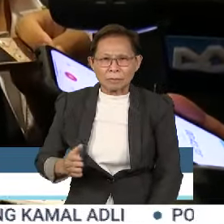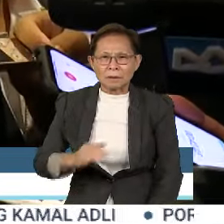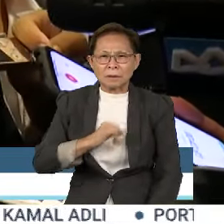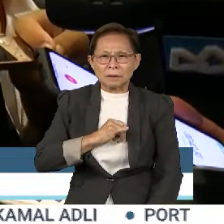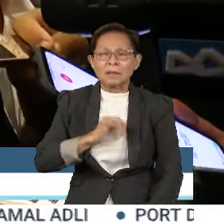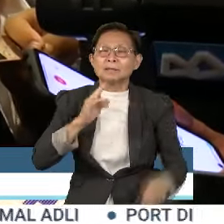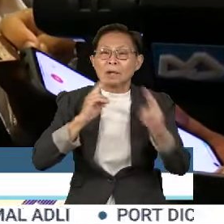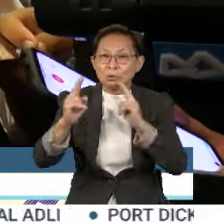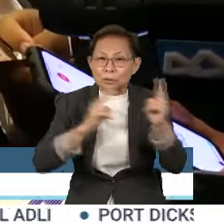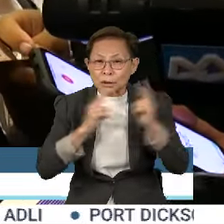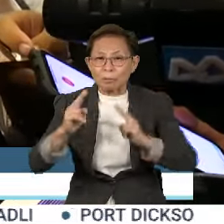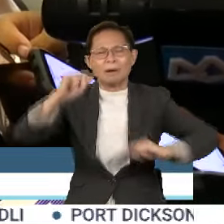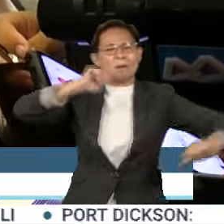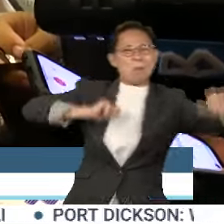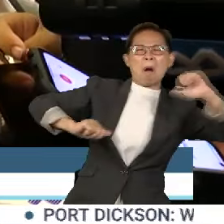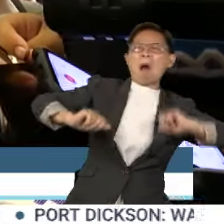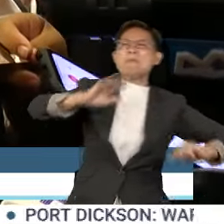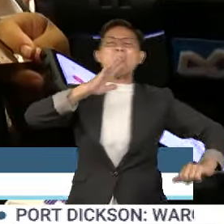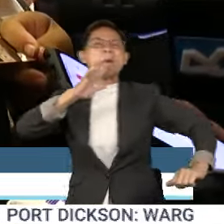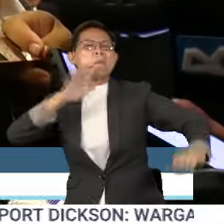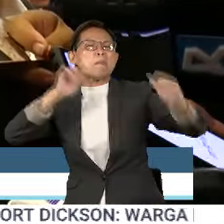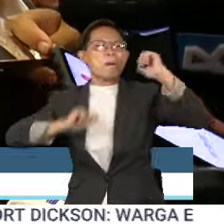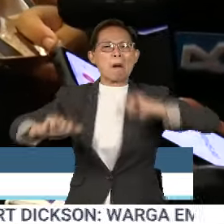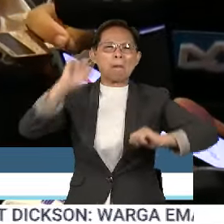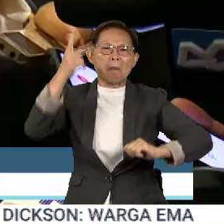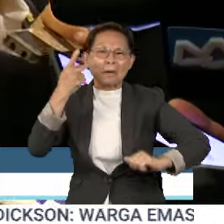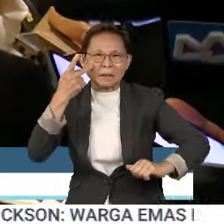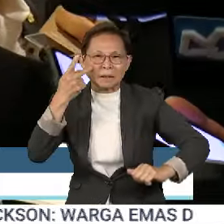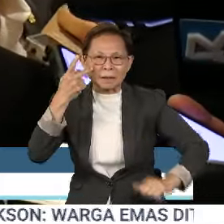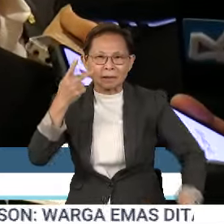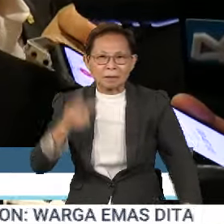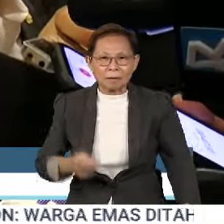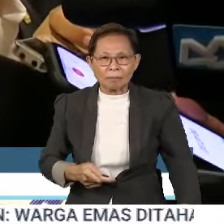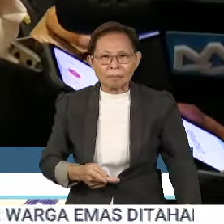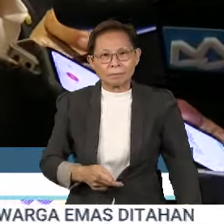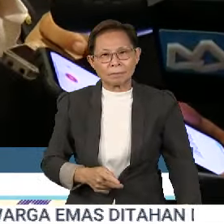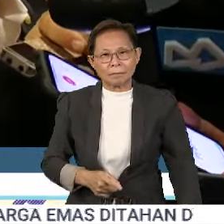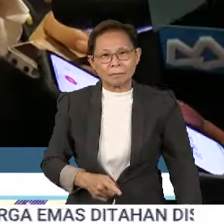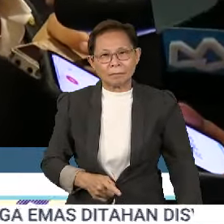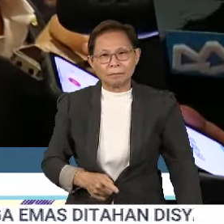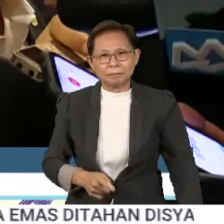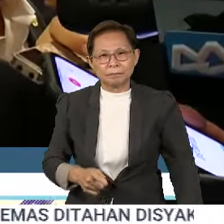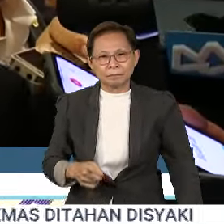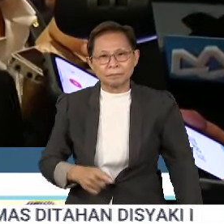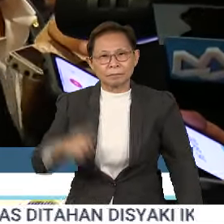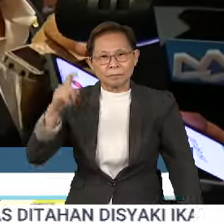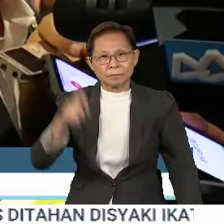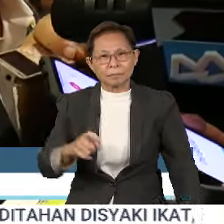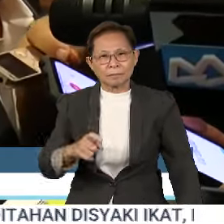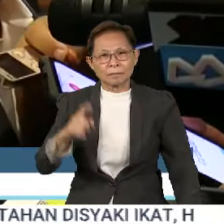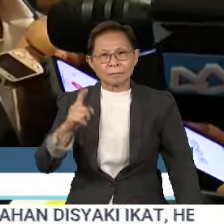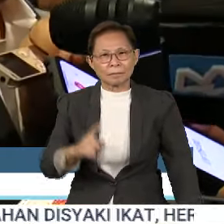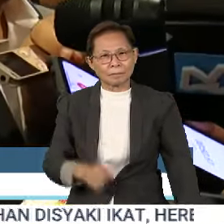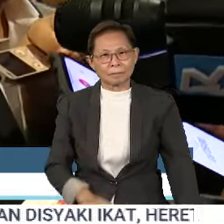Ucap dari segi sandiwara politik soal lain, tapi sebagai seorang menteri besar, saya fikir wajar terikat dengan